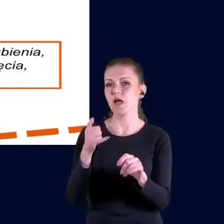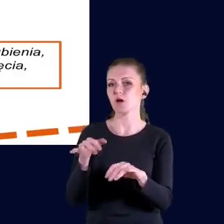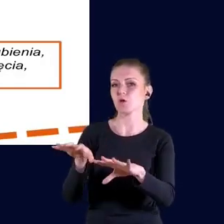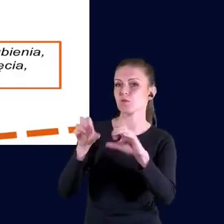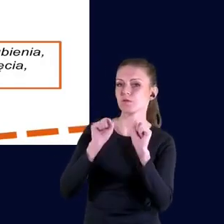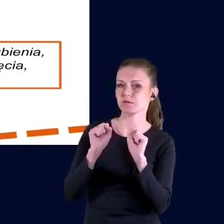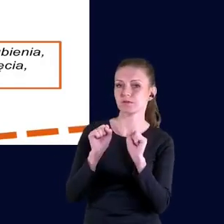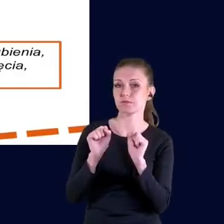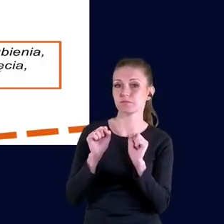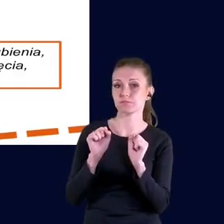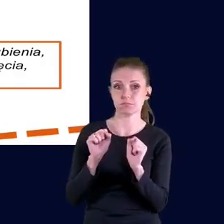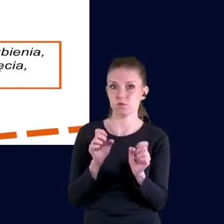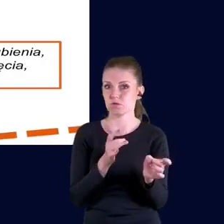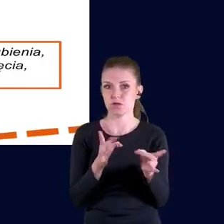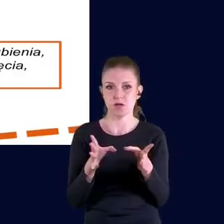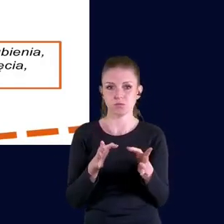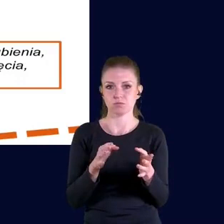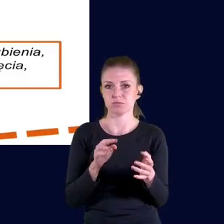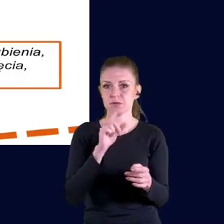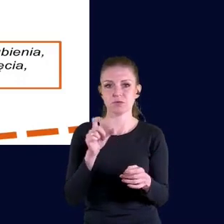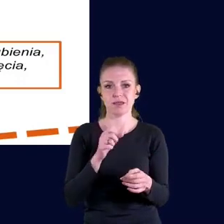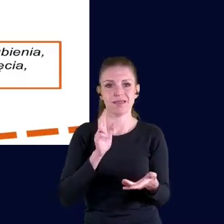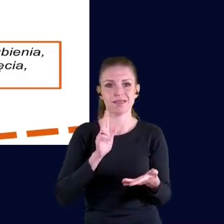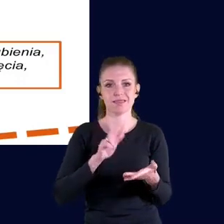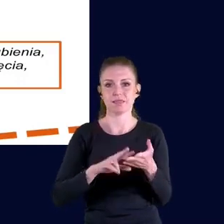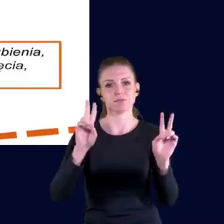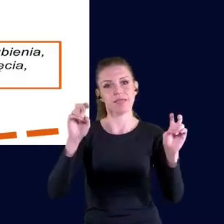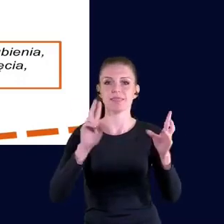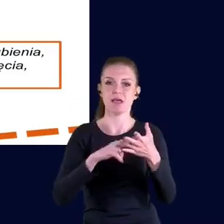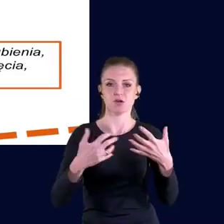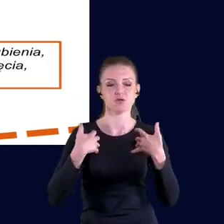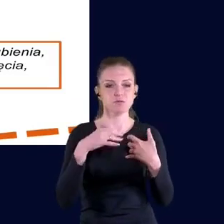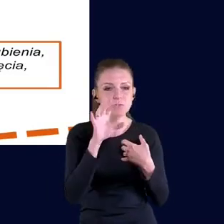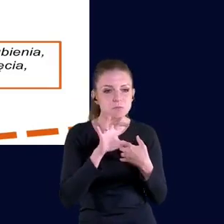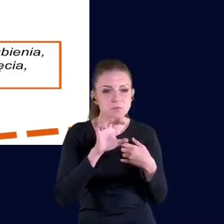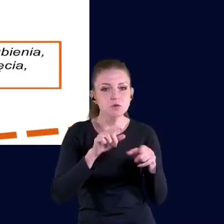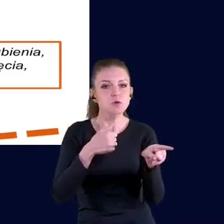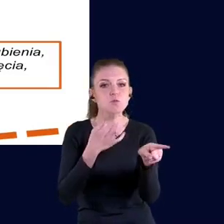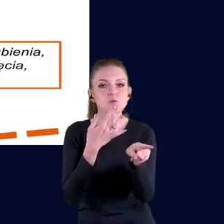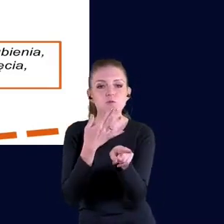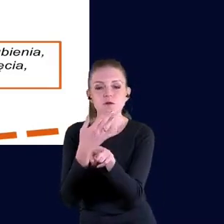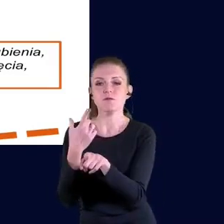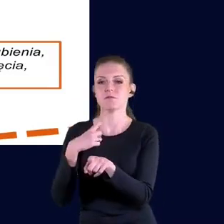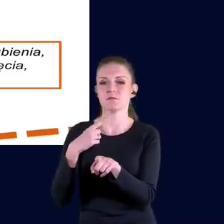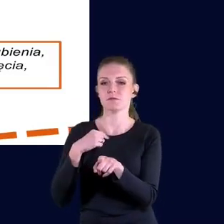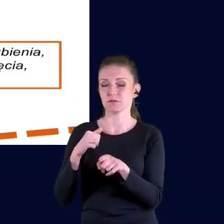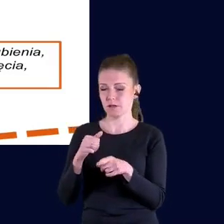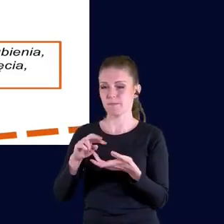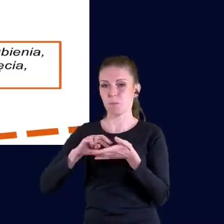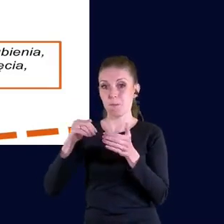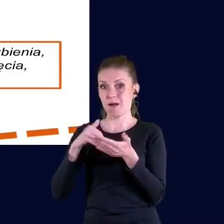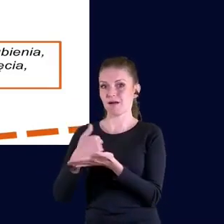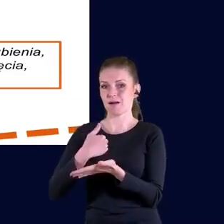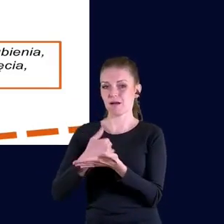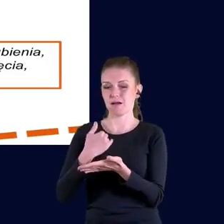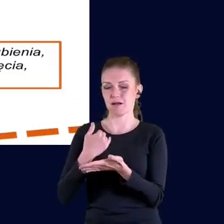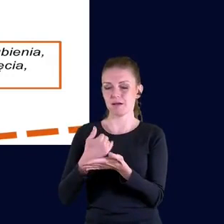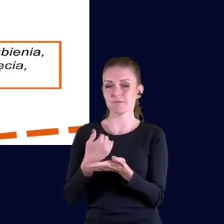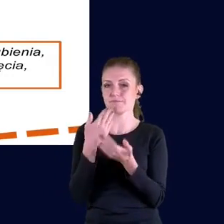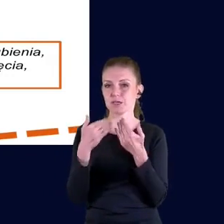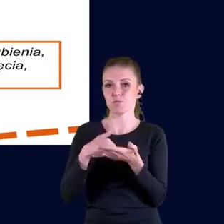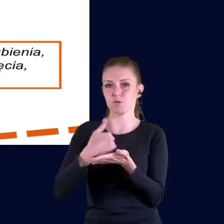na żywą i pomagają w planowaniu dalszej strategii rozwoju naszego profilu ten najważniejszy